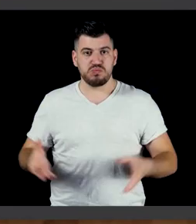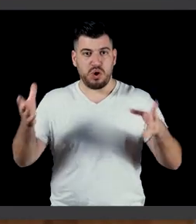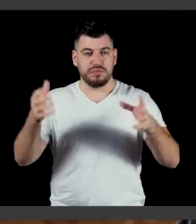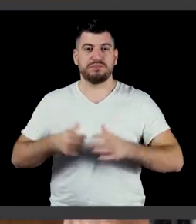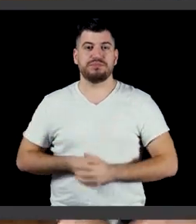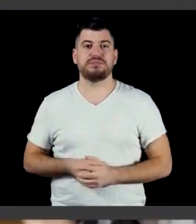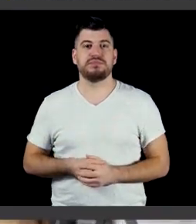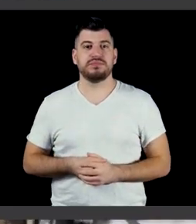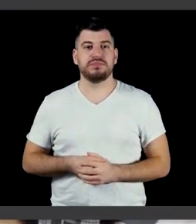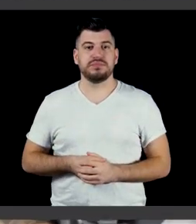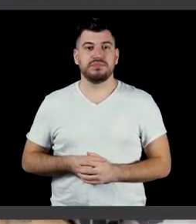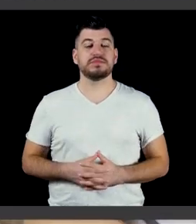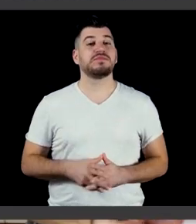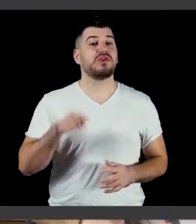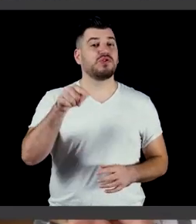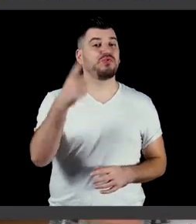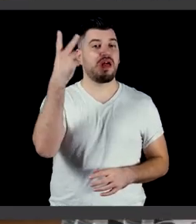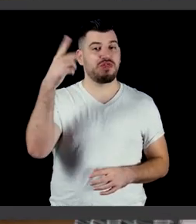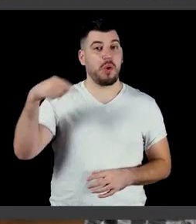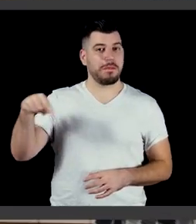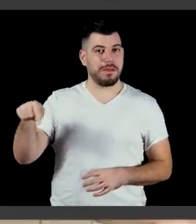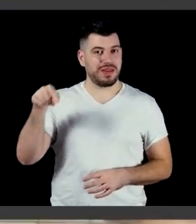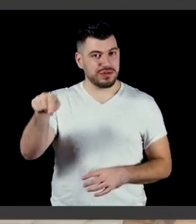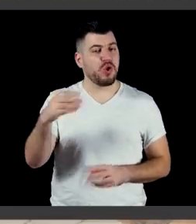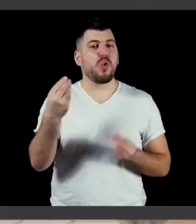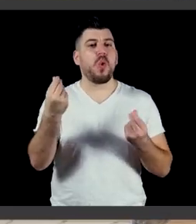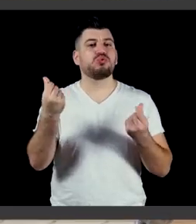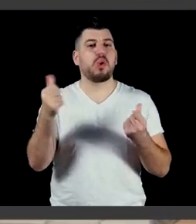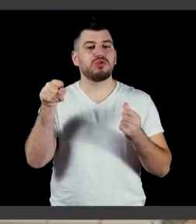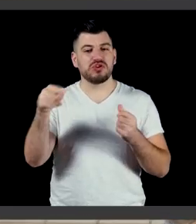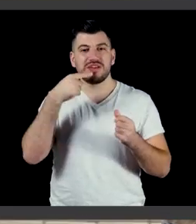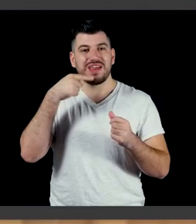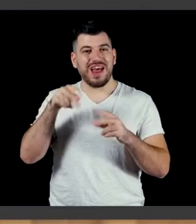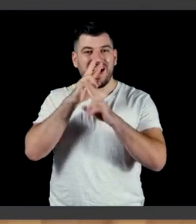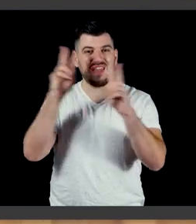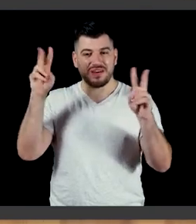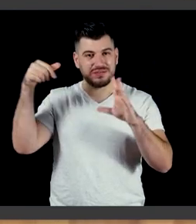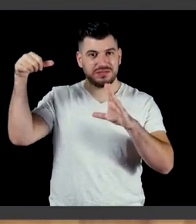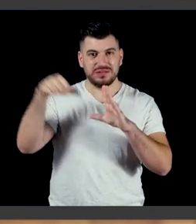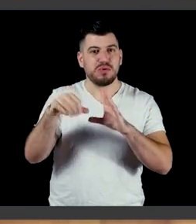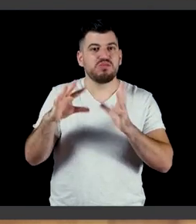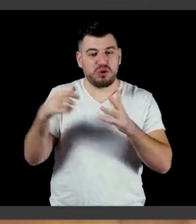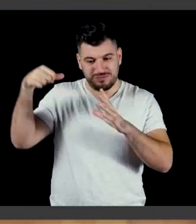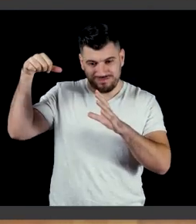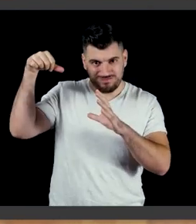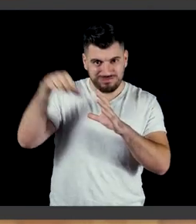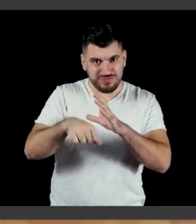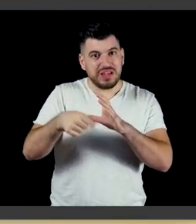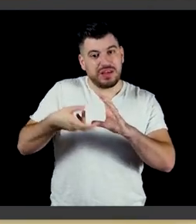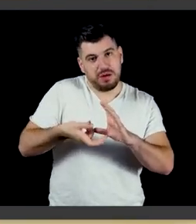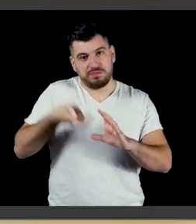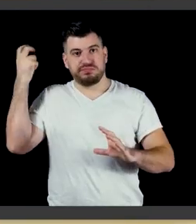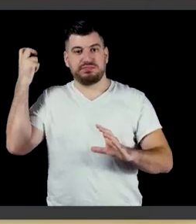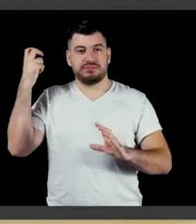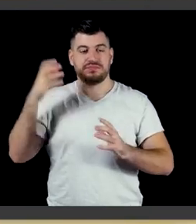εδώ μέσα. Θα πάρω τώρα τις δύο πιπεριές. Ο εύκολος τρόπος για να καθαρίσω την πιπεριά είναι να πιέσω προς τα μέσα και μετά να τραβήξω προς τα έξω.